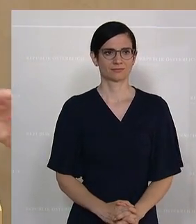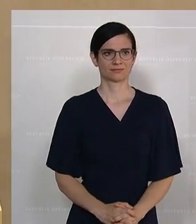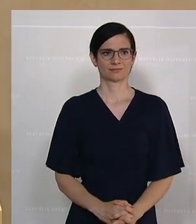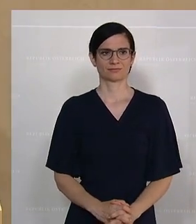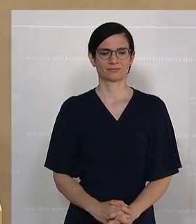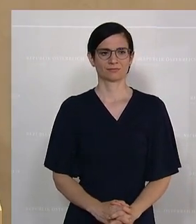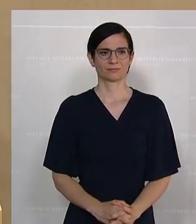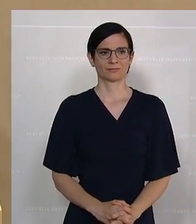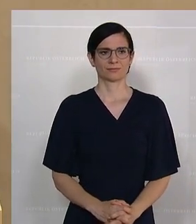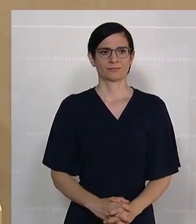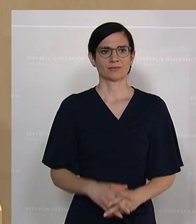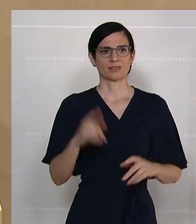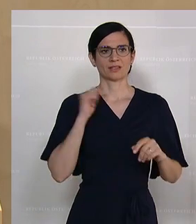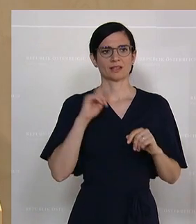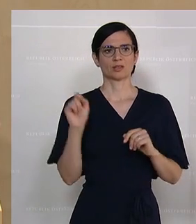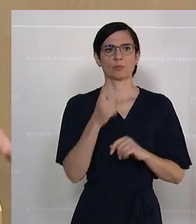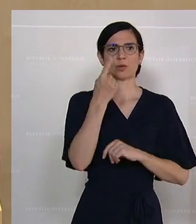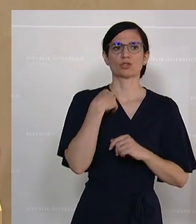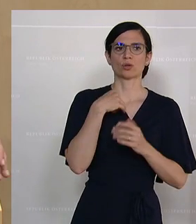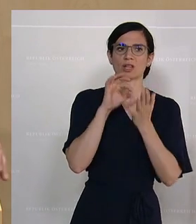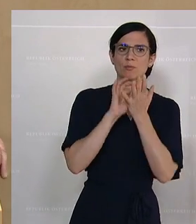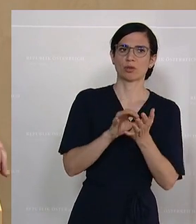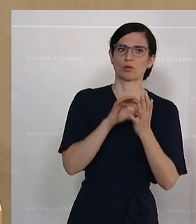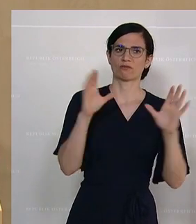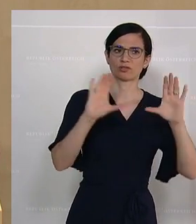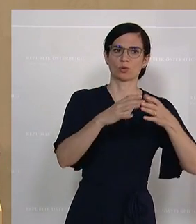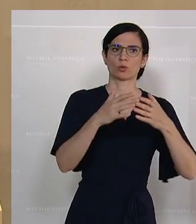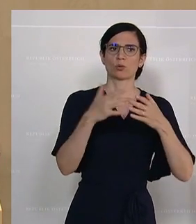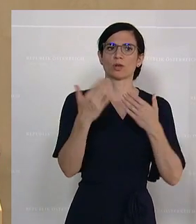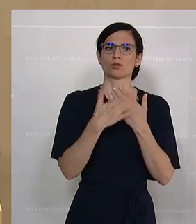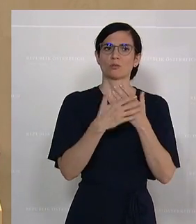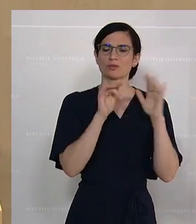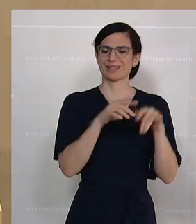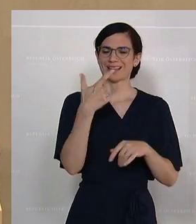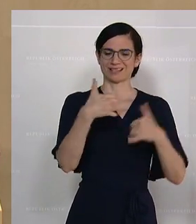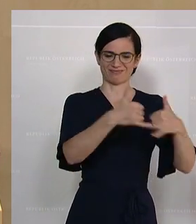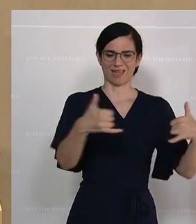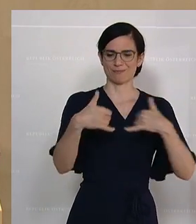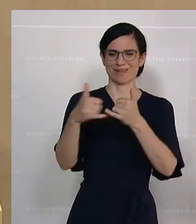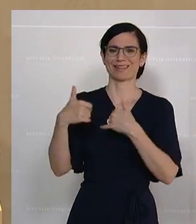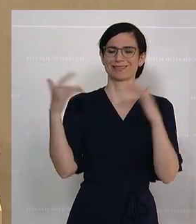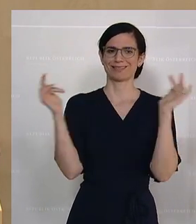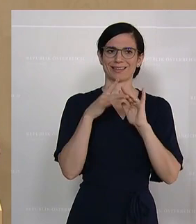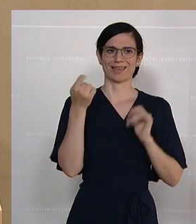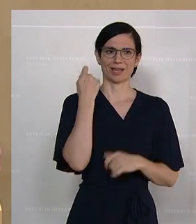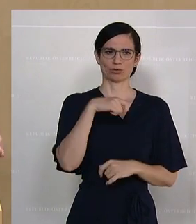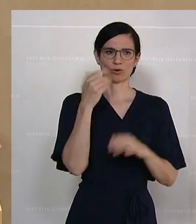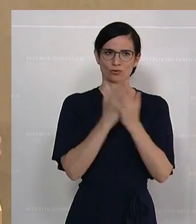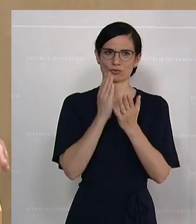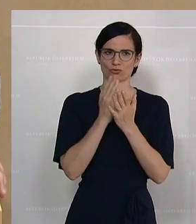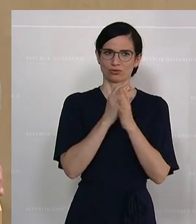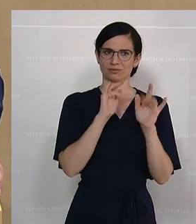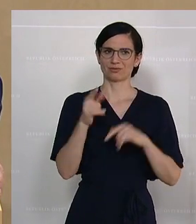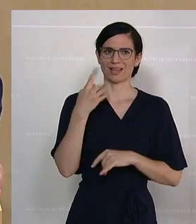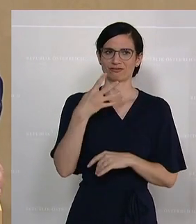und wir haben besonders betroffene gruppen im übrigen wir haben bereits zwei pakete verabschiedet gegen die teuerung wieder rund vier